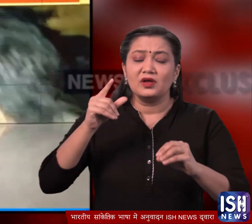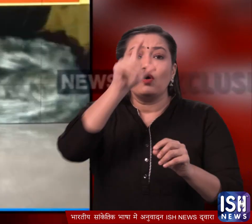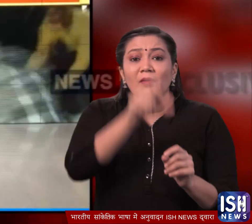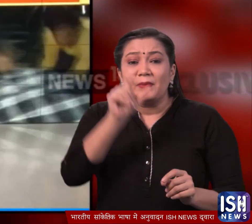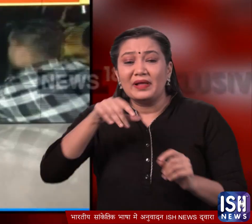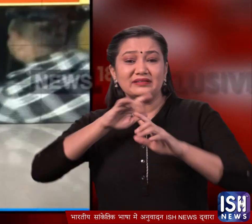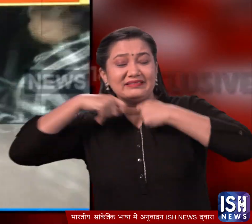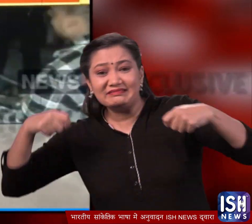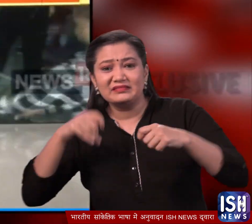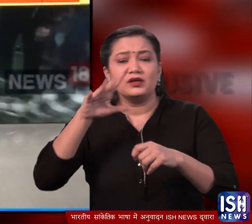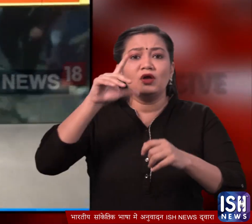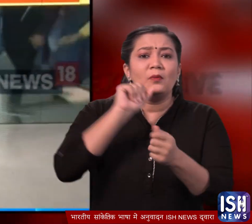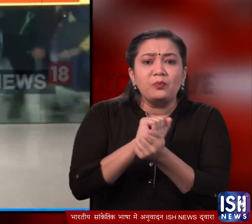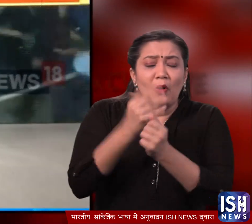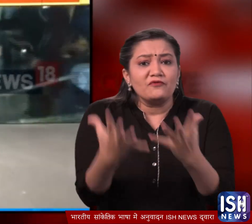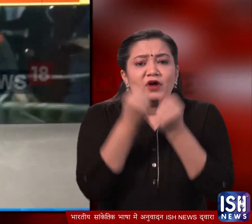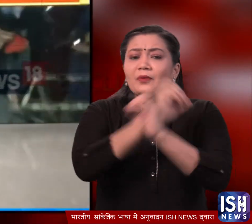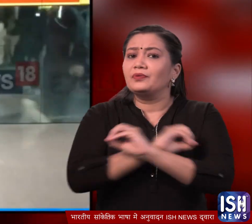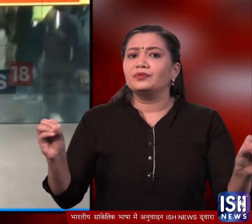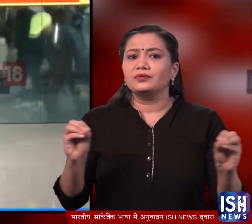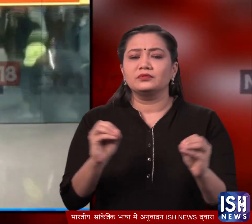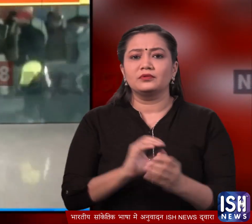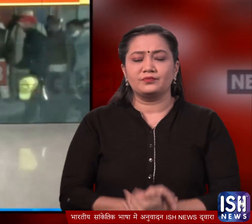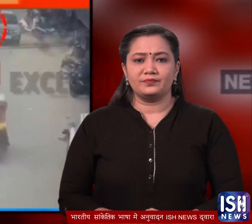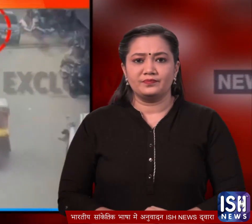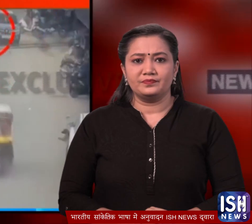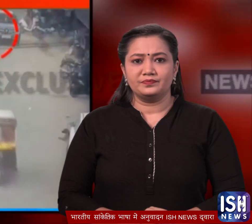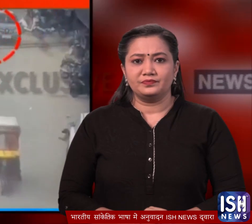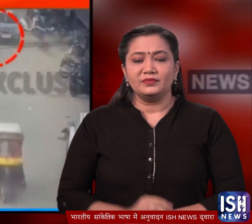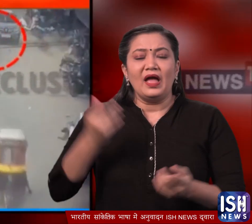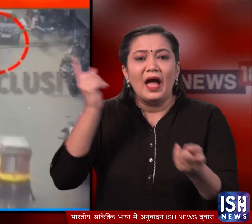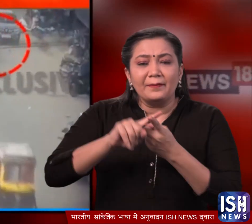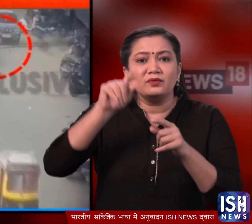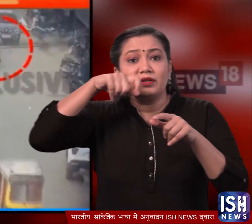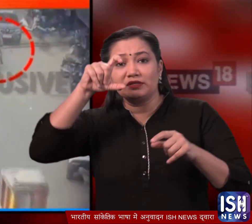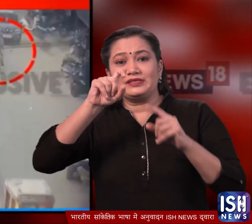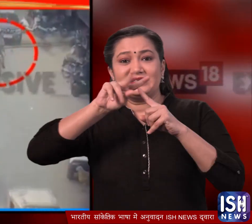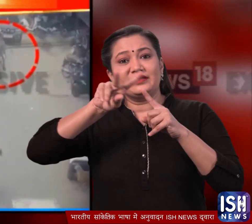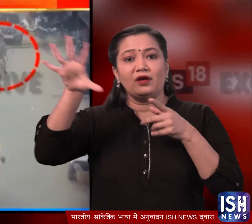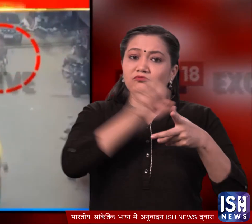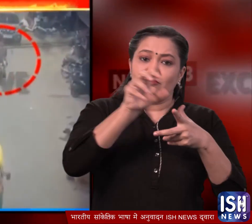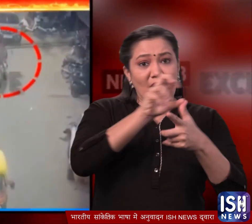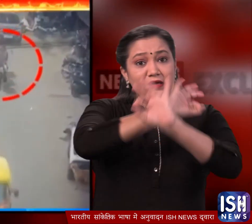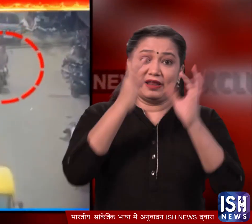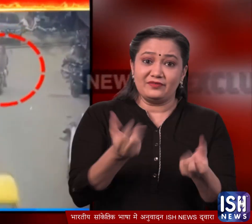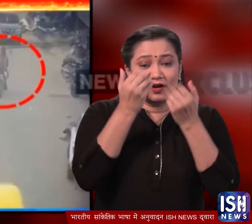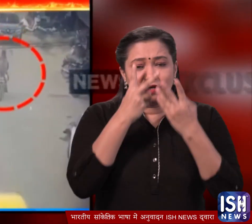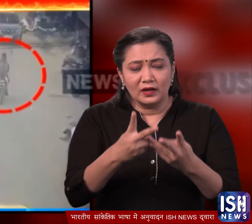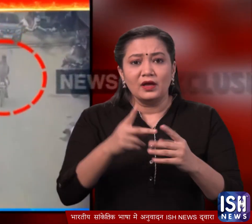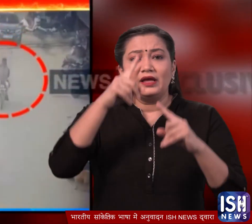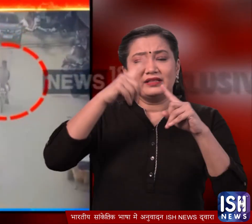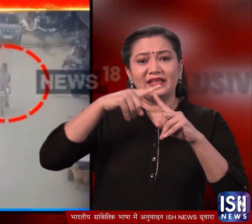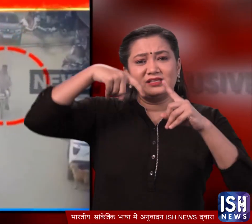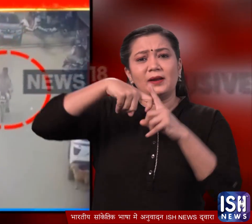जिन बदमाशों ने हमला किया था पुलिस उनका सुराग तक नहीं लगा पाई। जबकि उस हमले का एक सीसीटीवी वीडियो भी सामने आया,